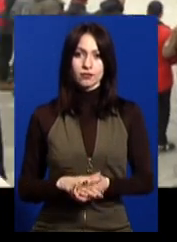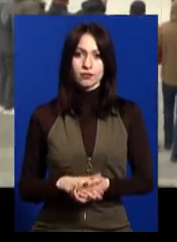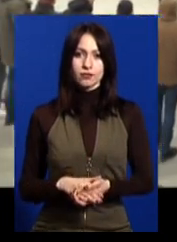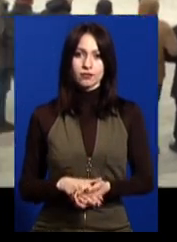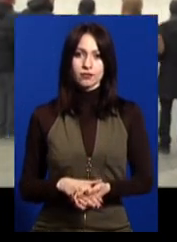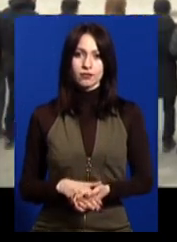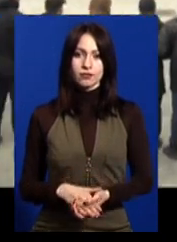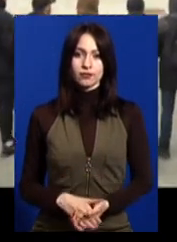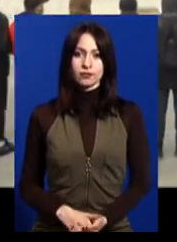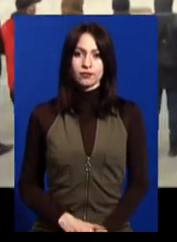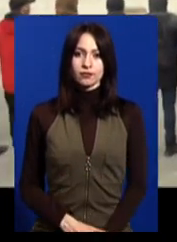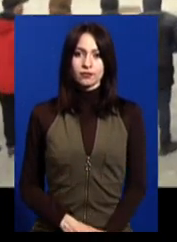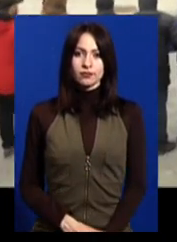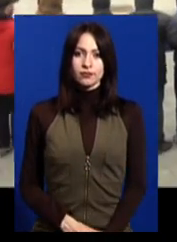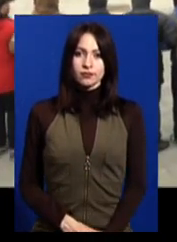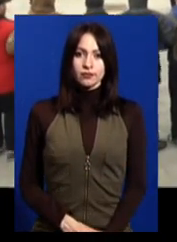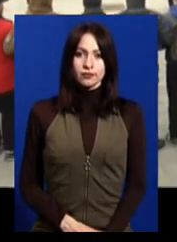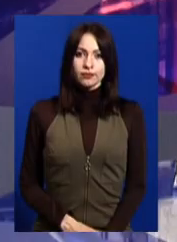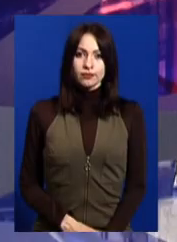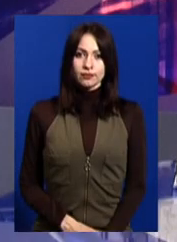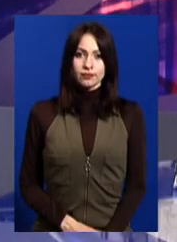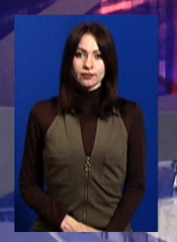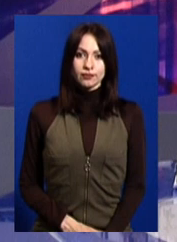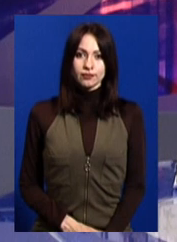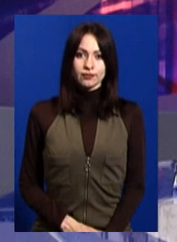Юлія Семененко та Антон Калита. Новини ЮА Харків.